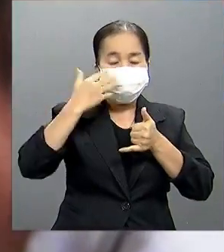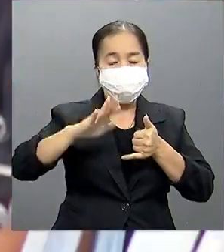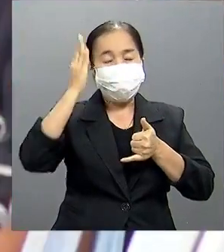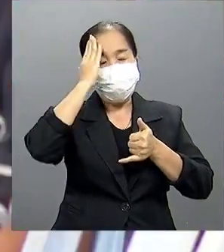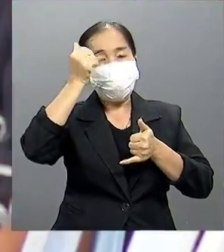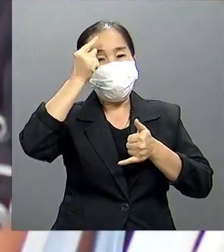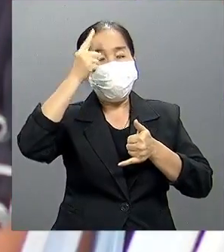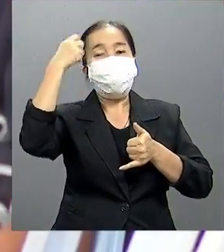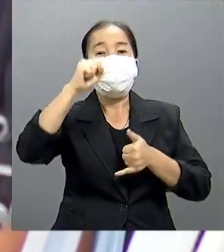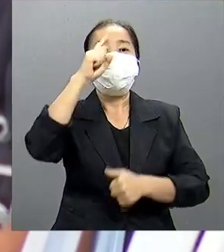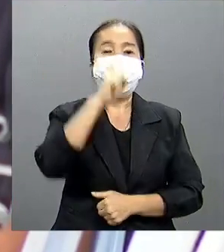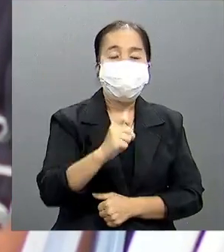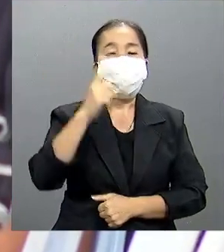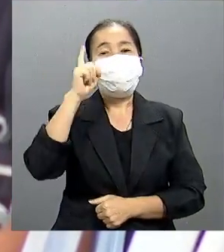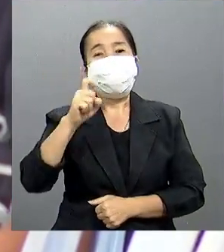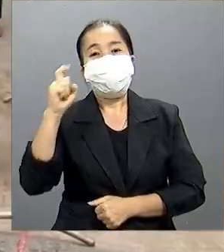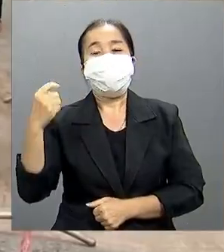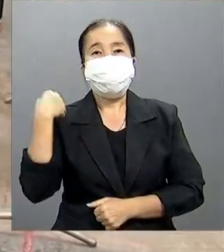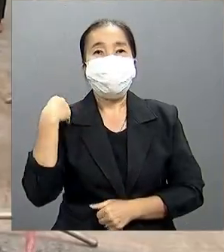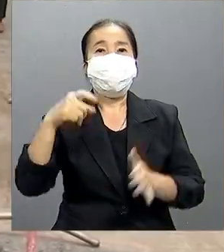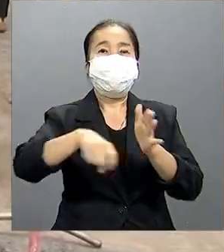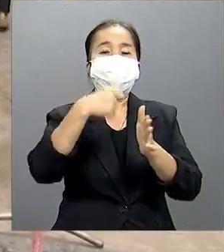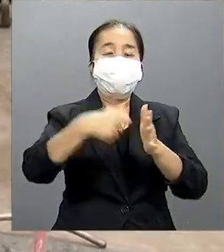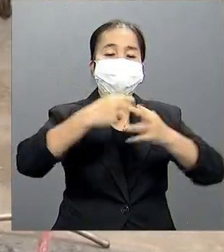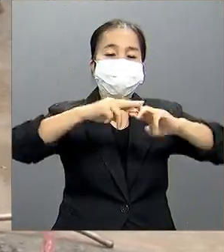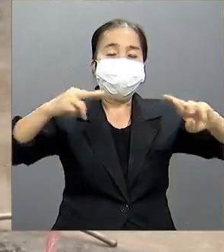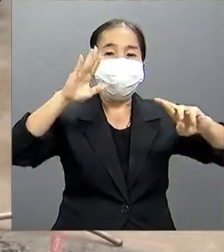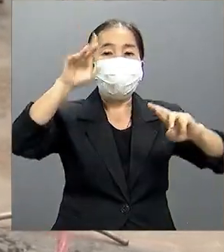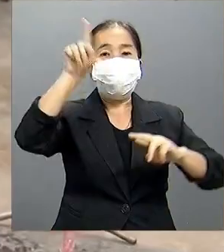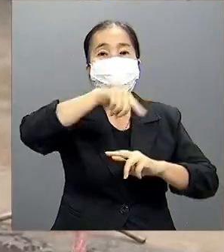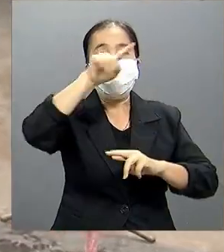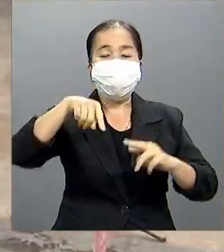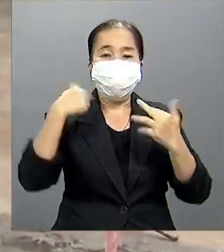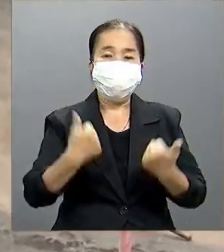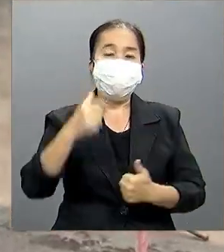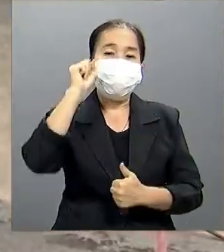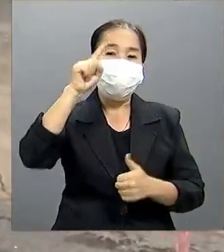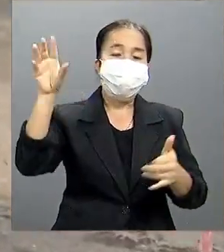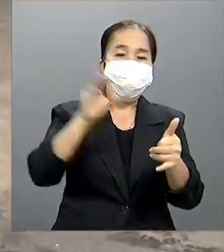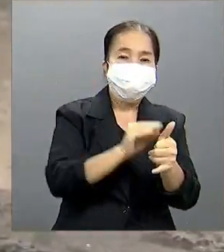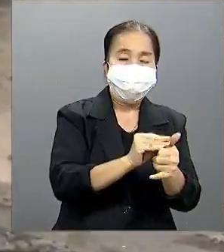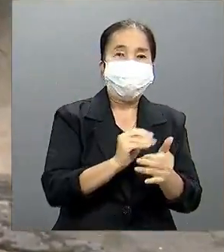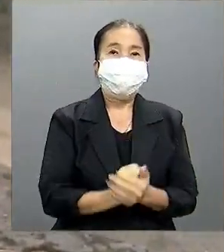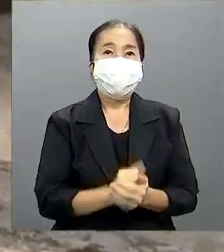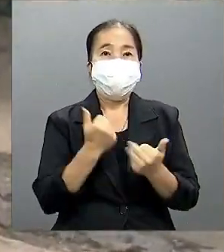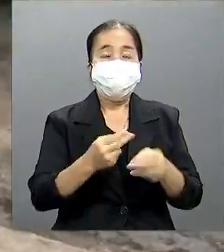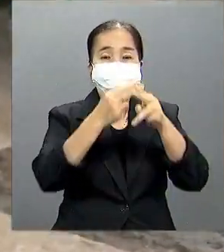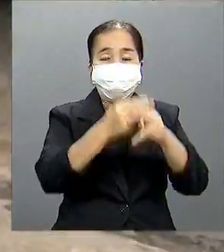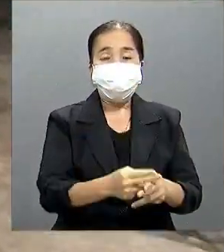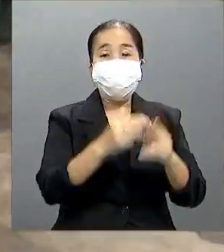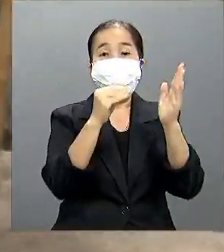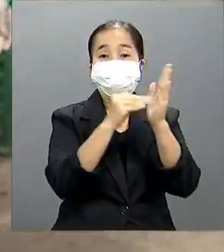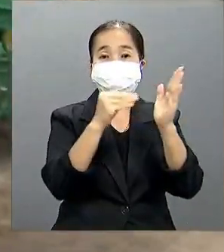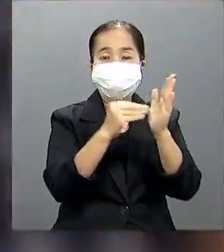ๆรวมถึงมีปัจจัยของสายพันธุ์อังกฤษที่ระบาดเร็วด้วยนะครับขณะนี้ในเขตกทมยังเป็นพื้นที่ระบาด